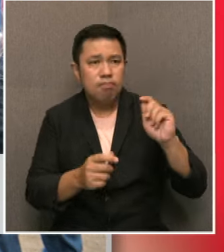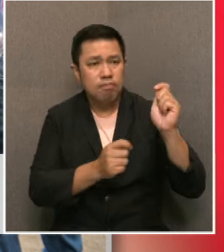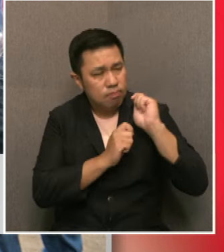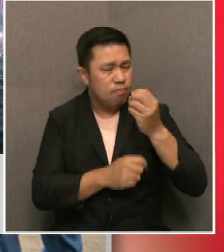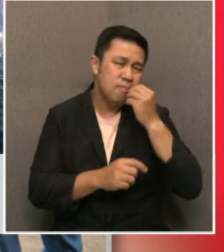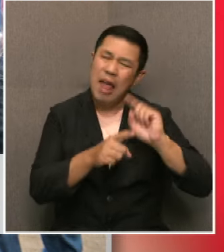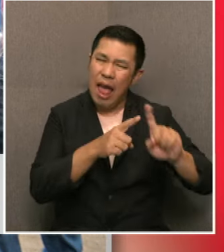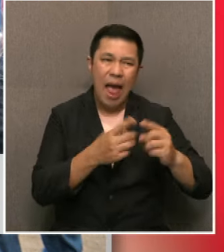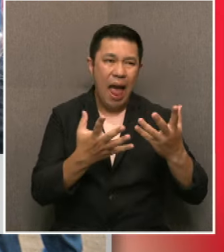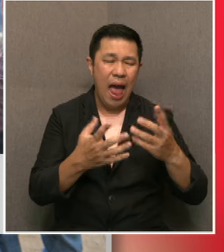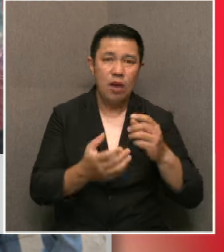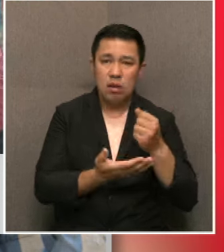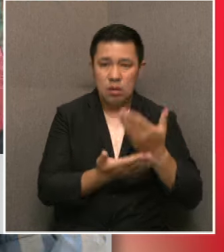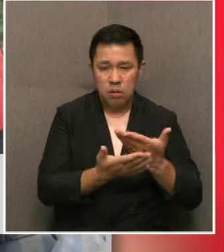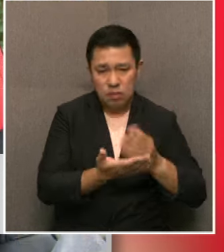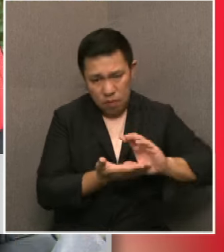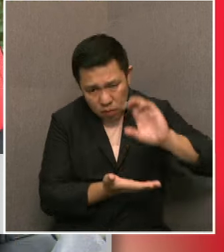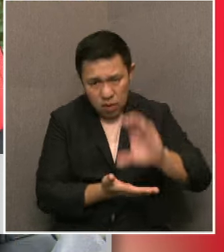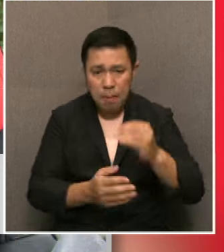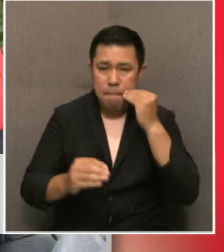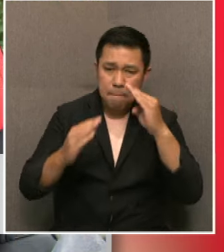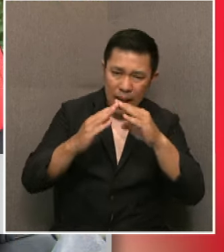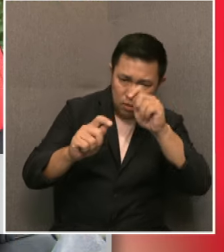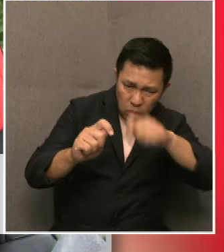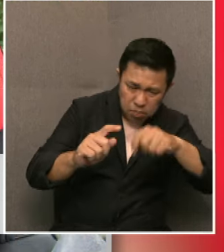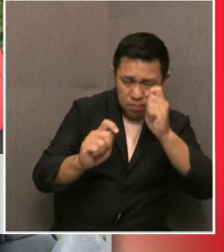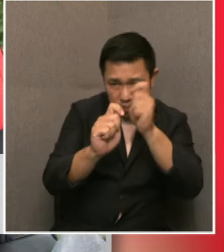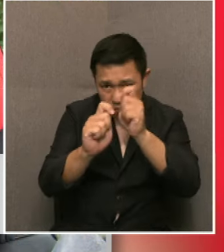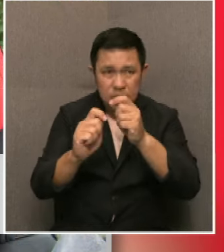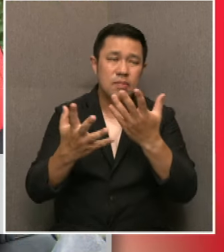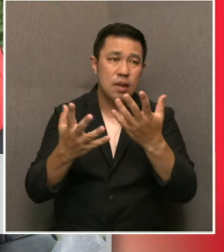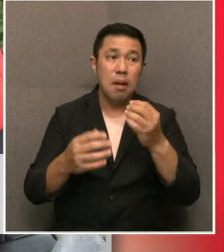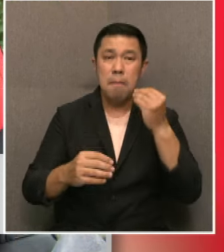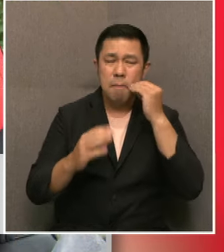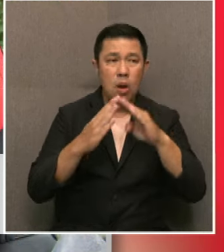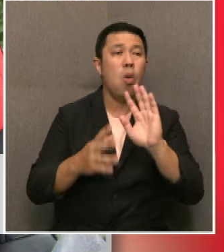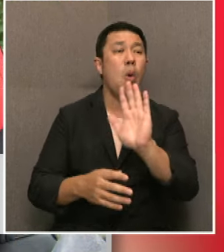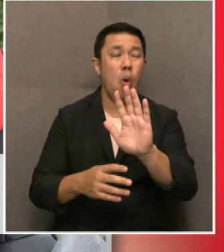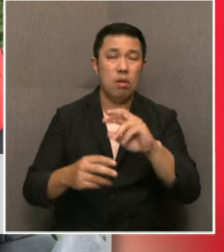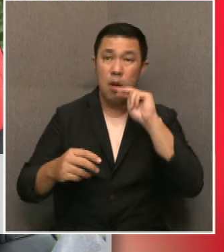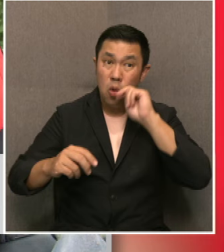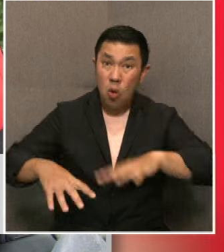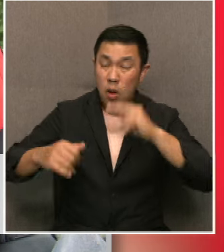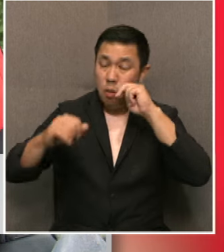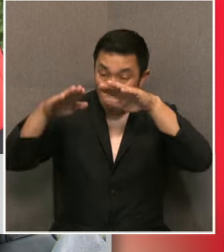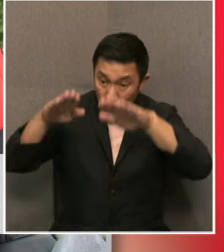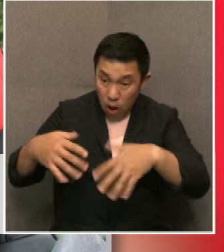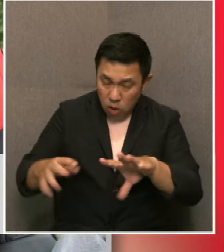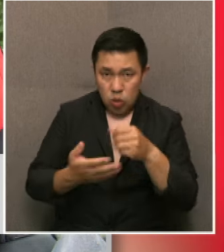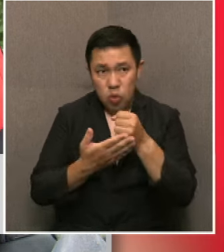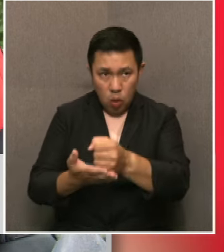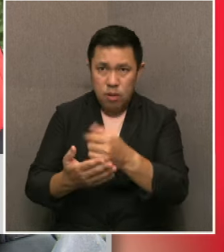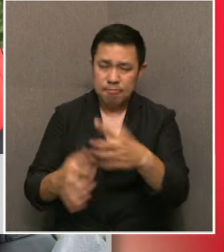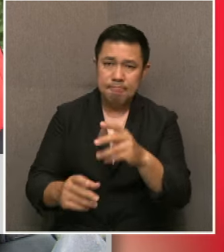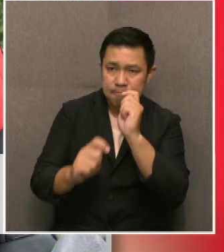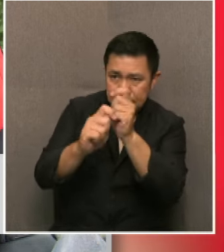วยเหลือซ่อมแซมฟื้นฟูบ้านเรือนที่อยู่อาศัยของผู้ประสบภัยหลังจากน้ำลดลงไปแล้วให้กลับม